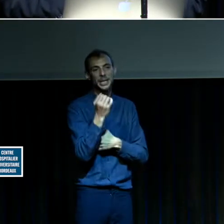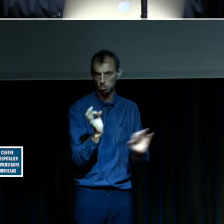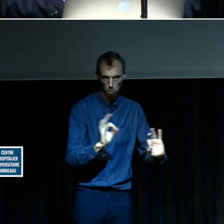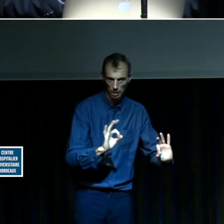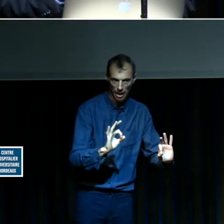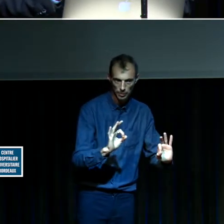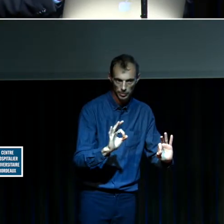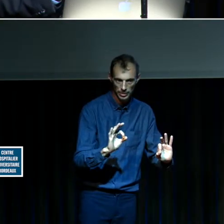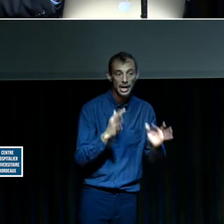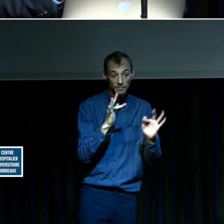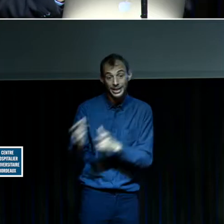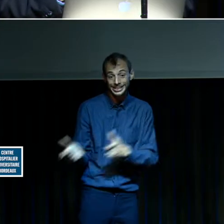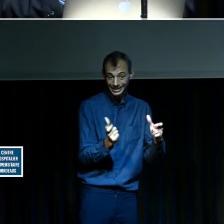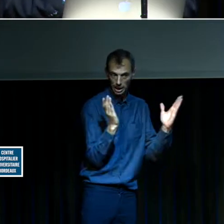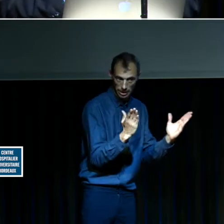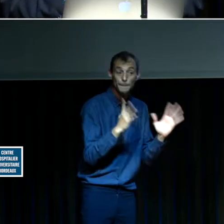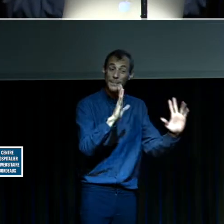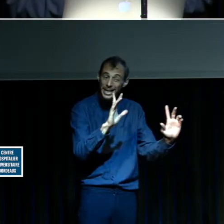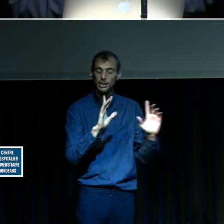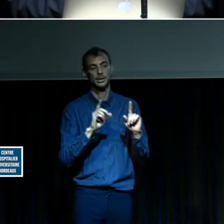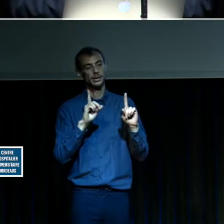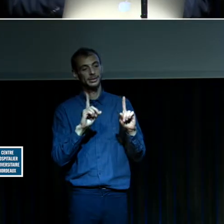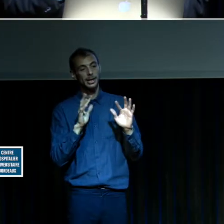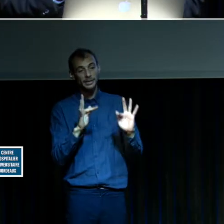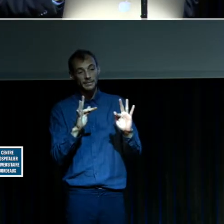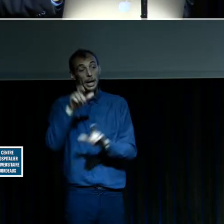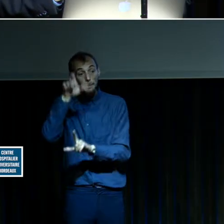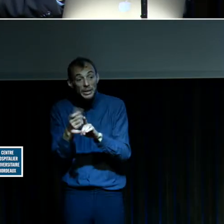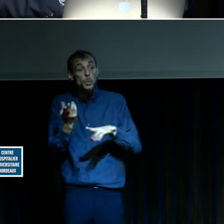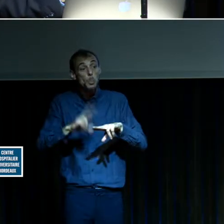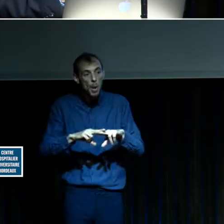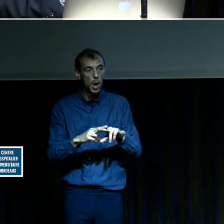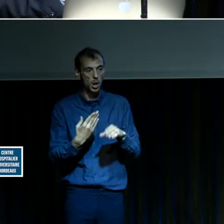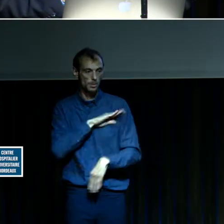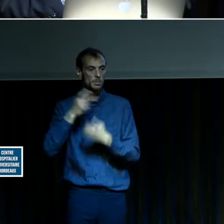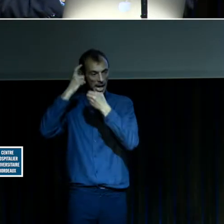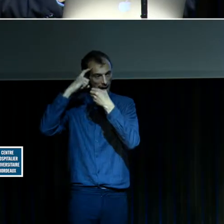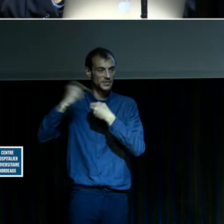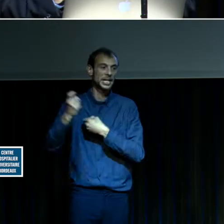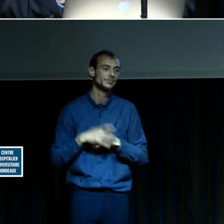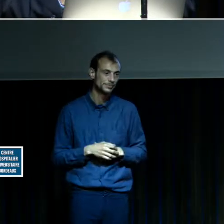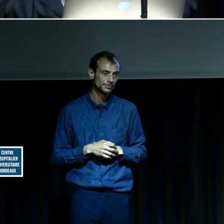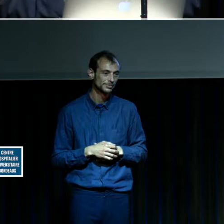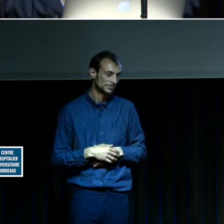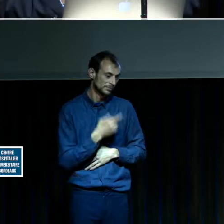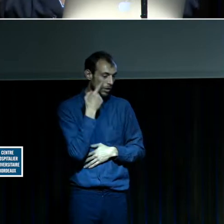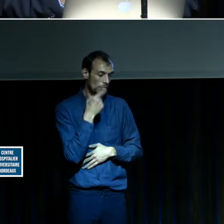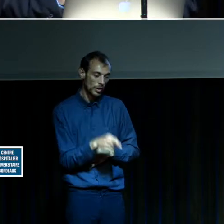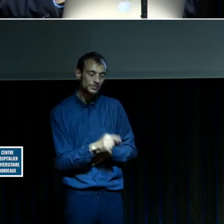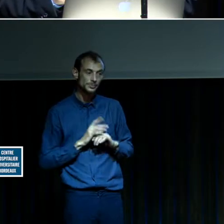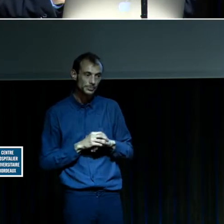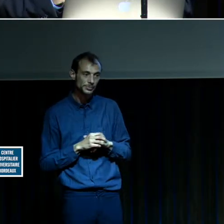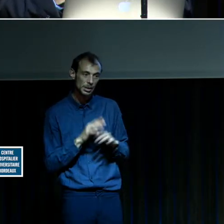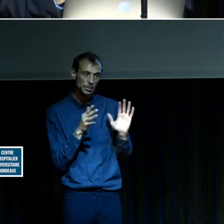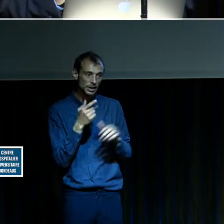mortalité, l'accident vasculaire cérébral peut tuer. Eh bien, pour ceux qui savent faire des règles de 3, on se rend compte assez rapidement qu'il y